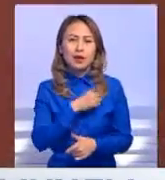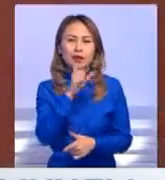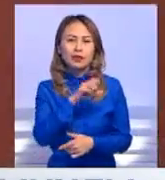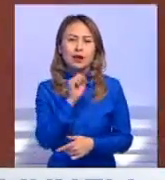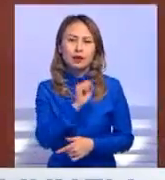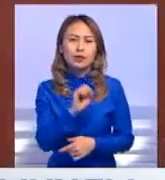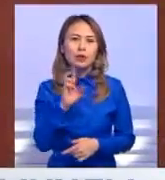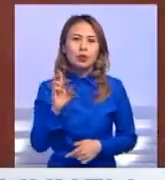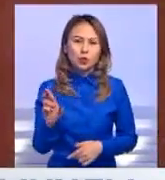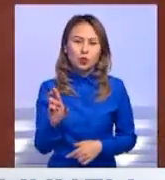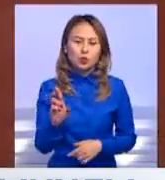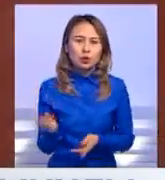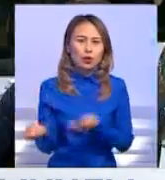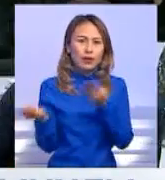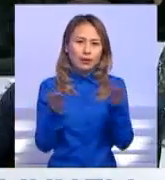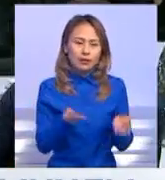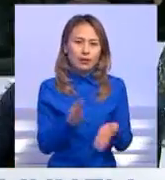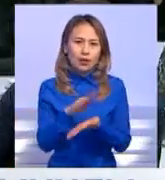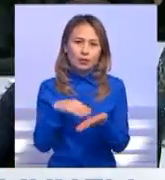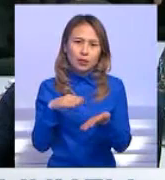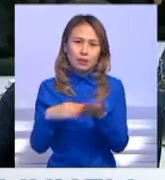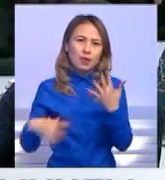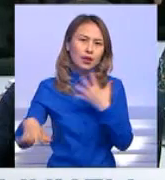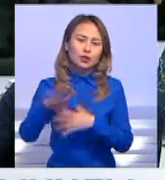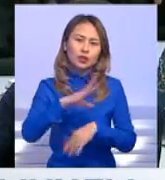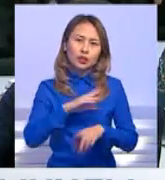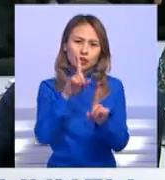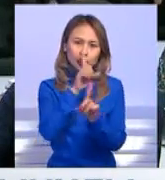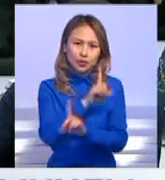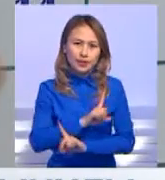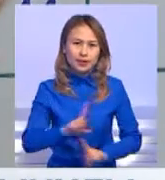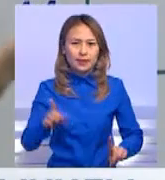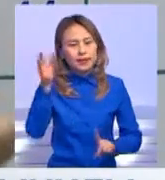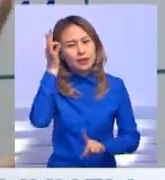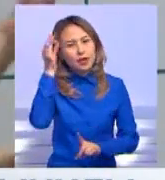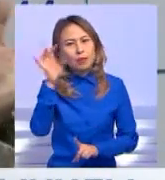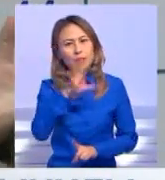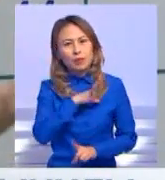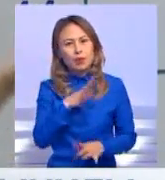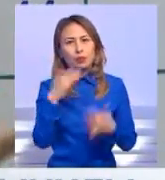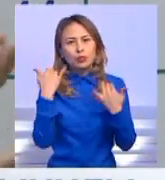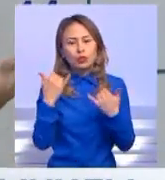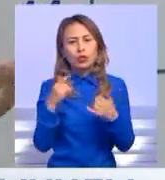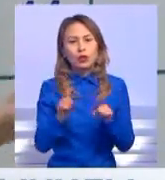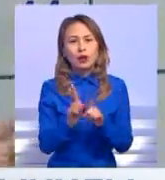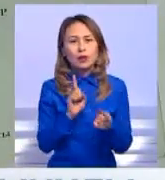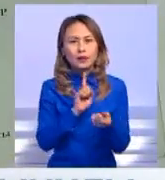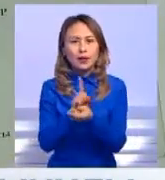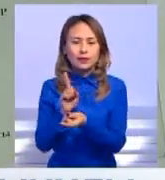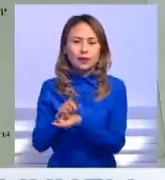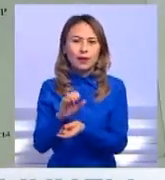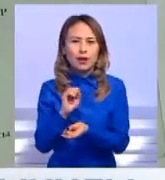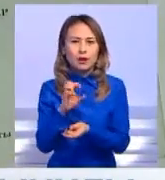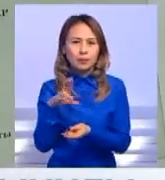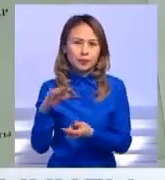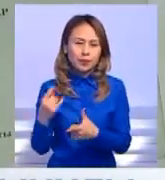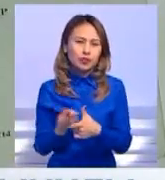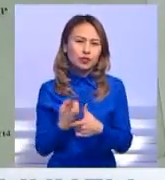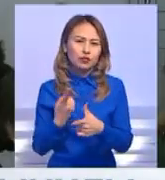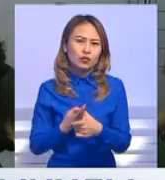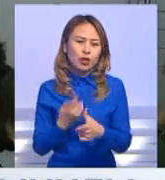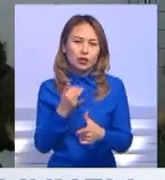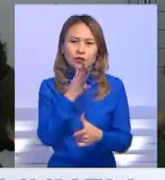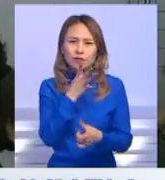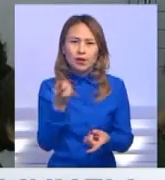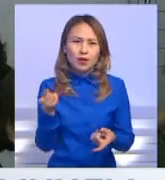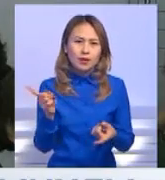Тіл мамандары Ахмет Байтұрсынұлы ұсынған латын қарпінде барлық ерекшелік ескерілгенін, ал бүгінгі қабылданған әліпби заман